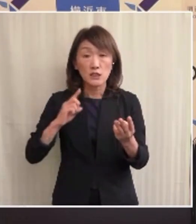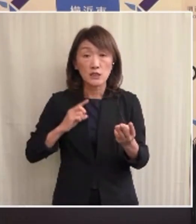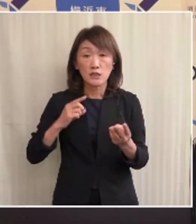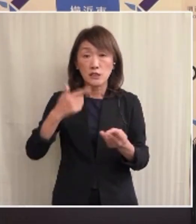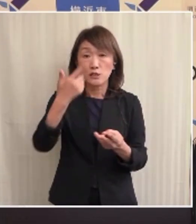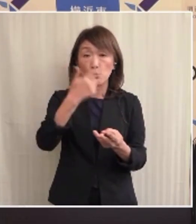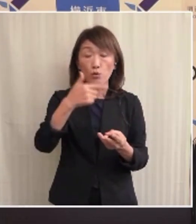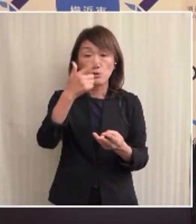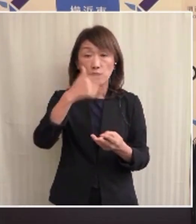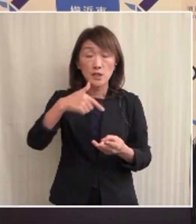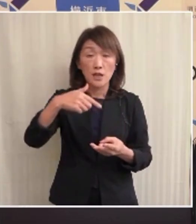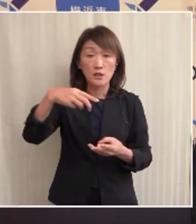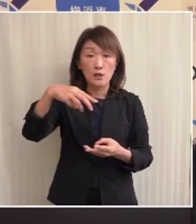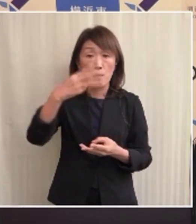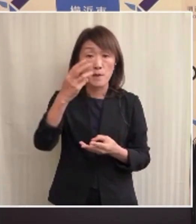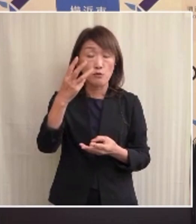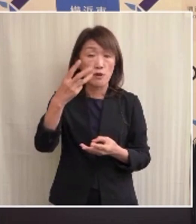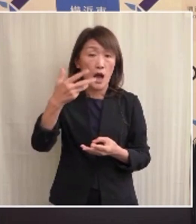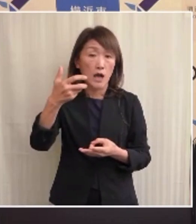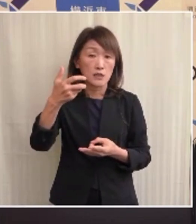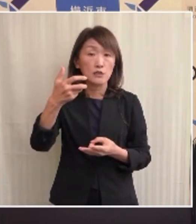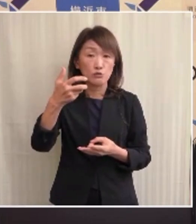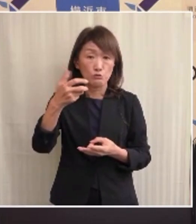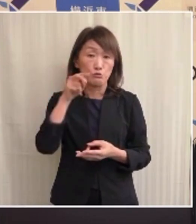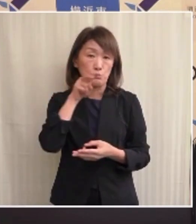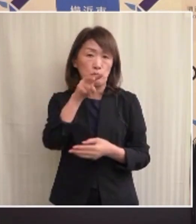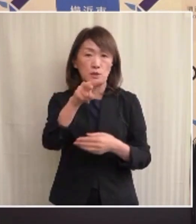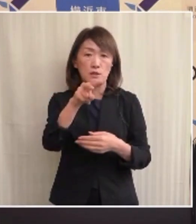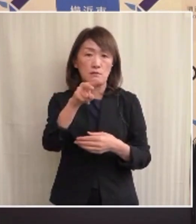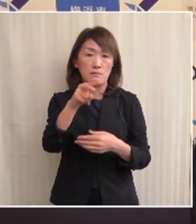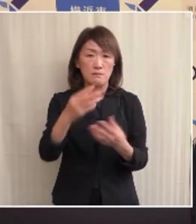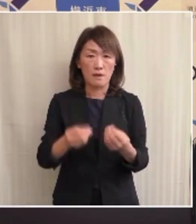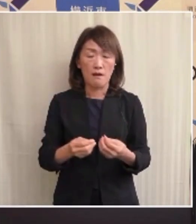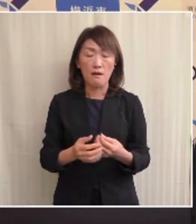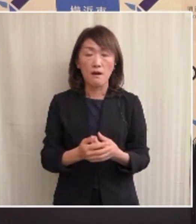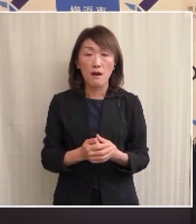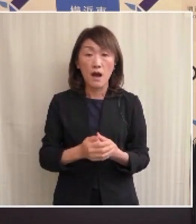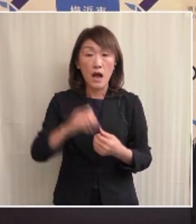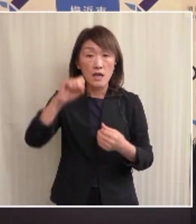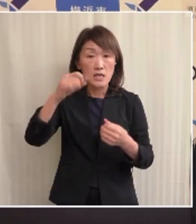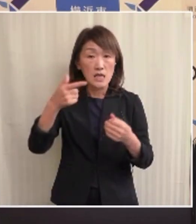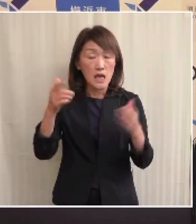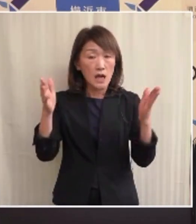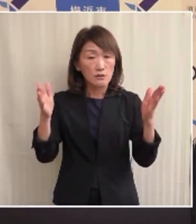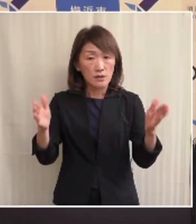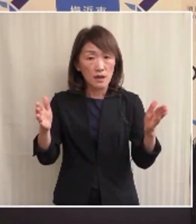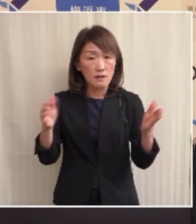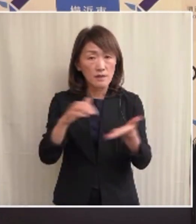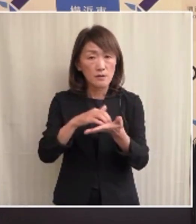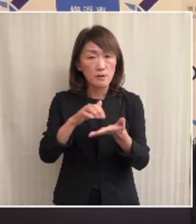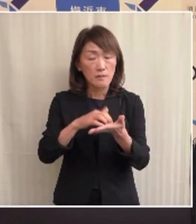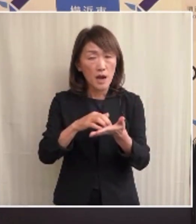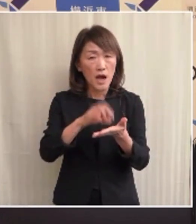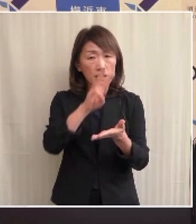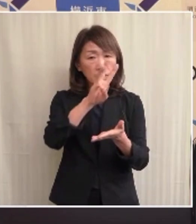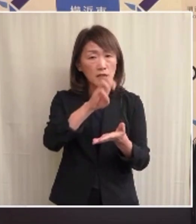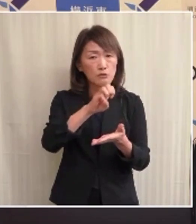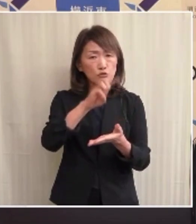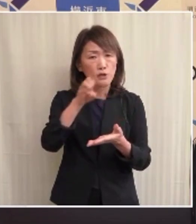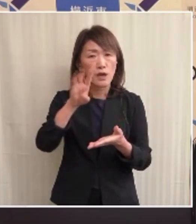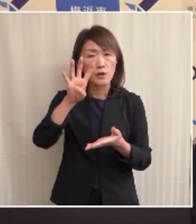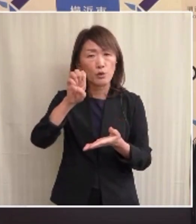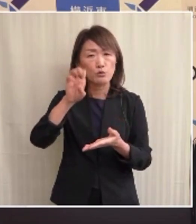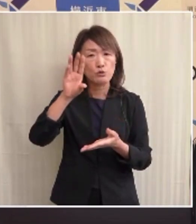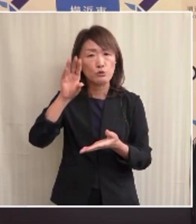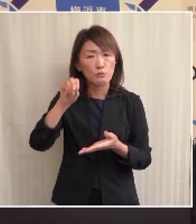6380回、まあ、これ1日あたりでありまして、まあ、1ヶ月に通算しますと、まあ、3、40万回ぐらいです